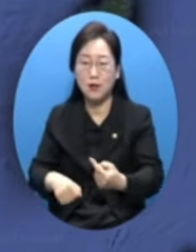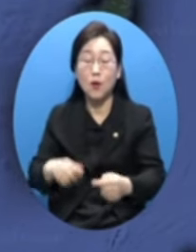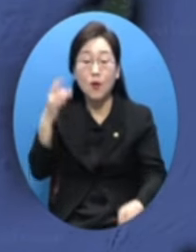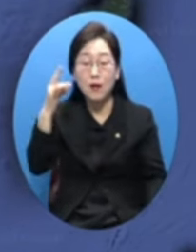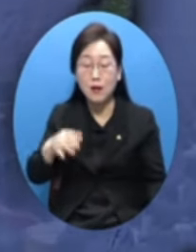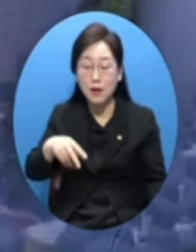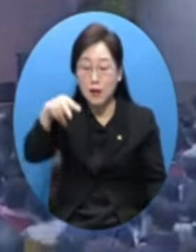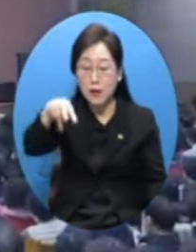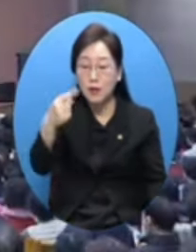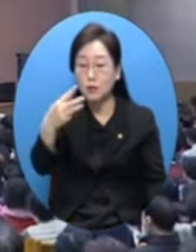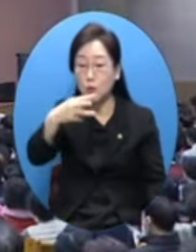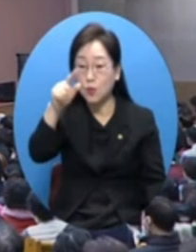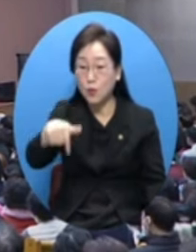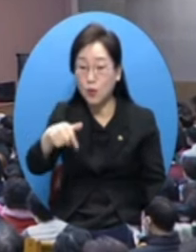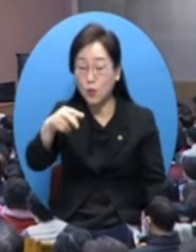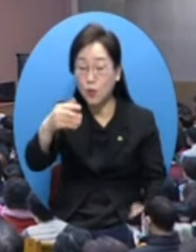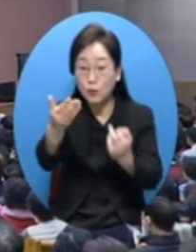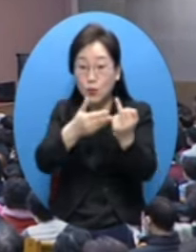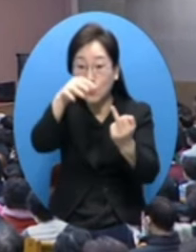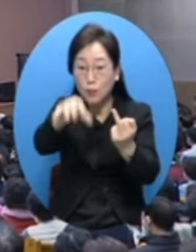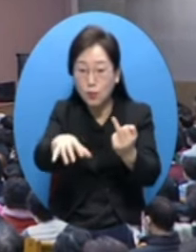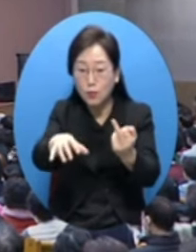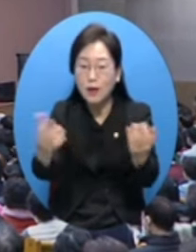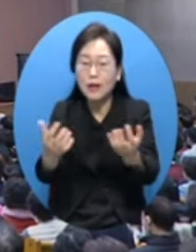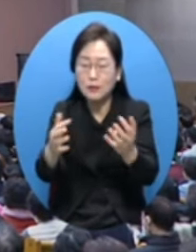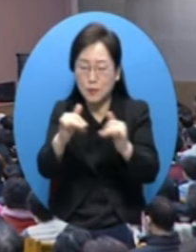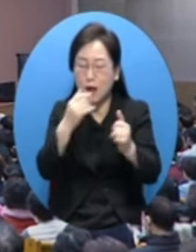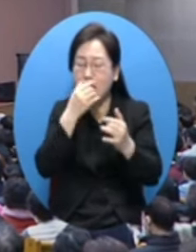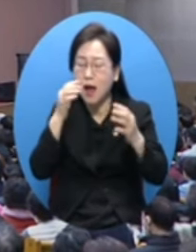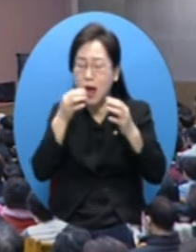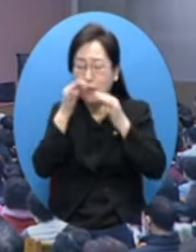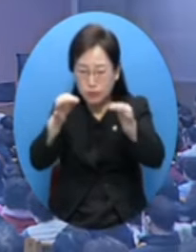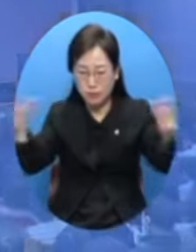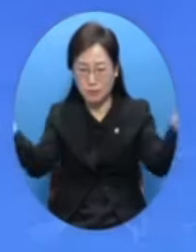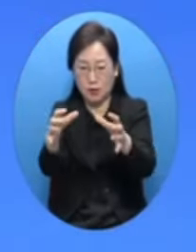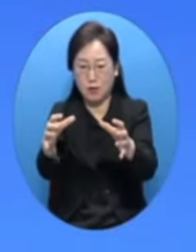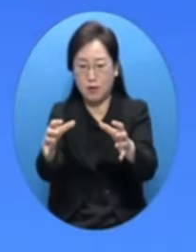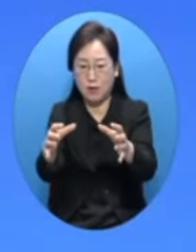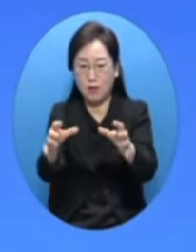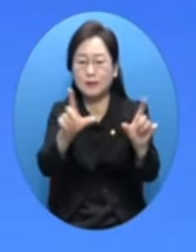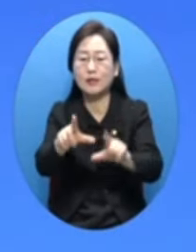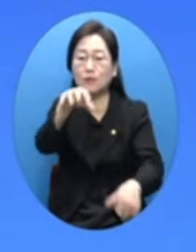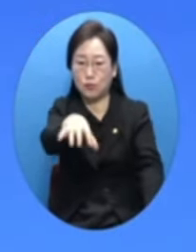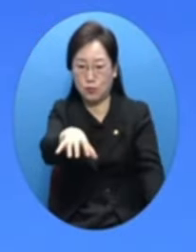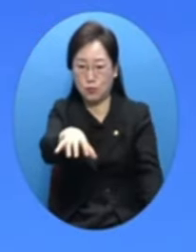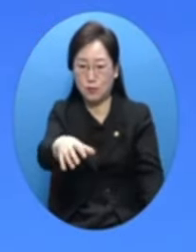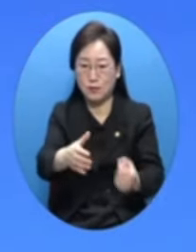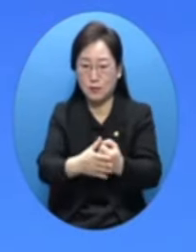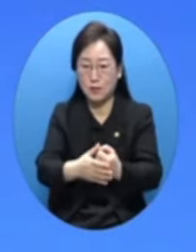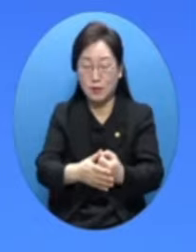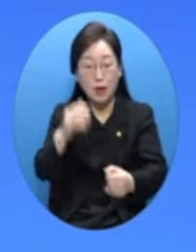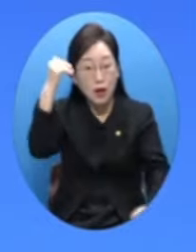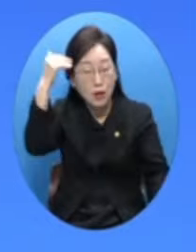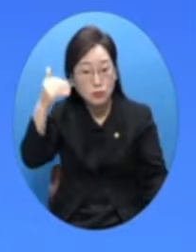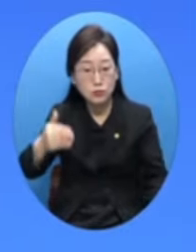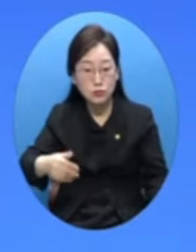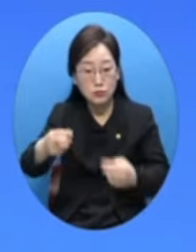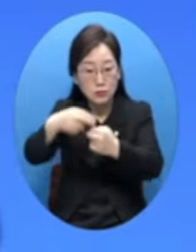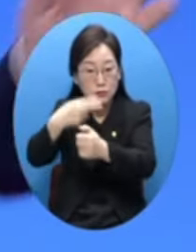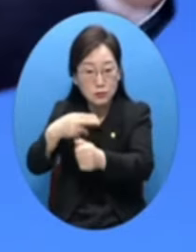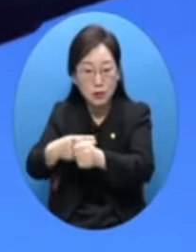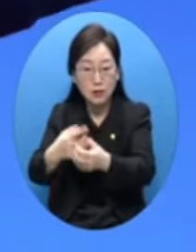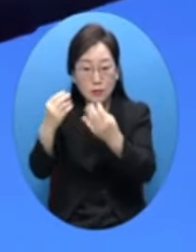격리시켰습니다. 그러니까 이곳에 와서 우리나라에도 간호사가 그렇게 많고 의사가 많을 텐데 우리를 다